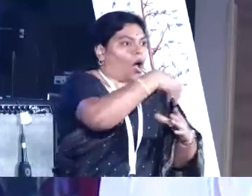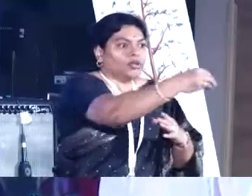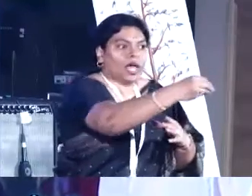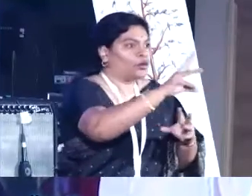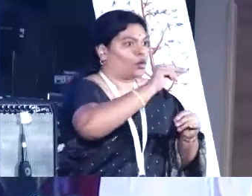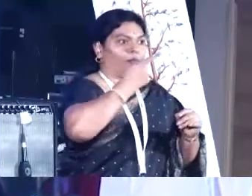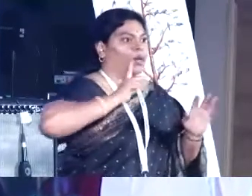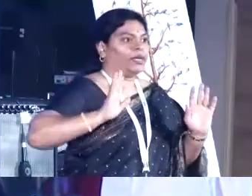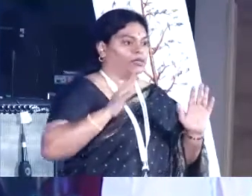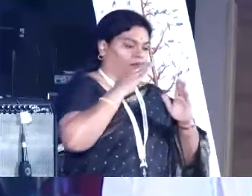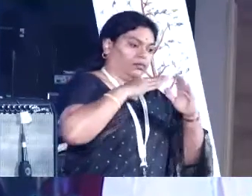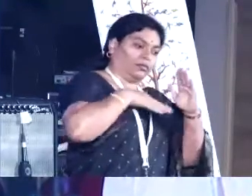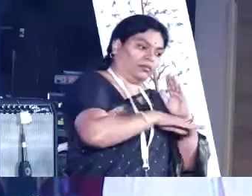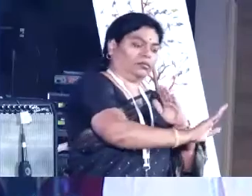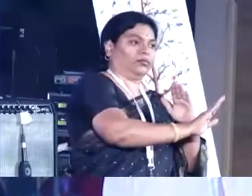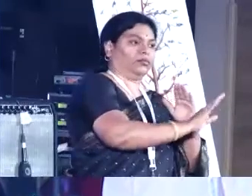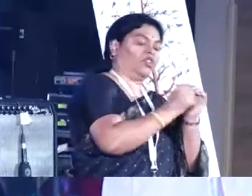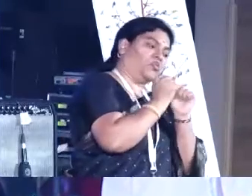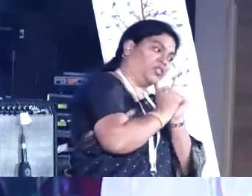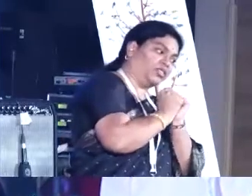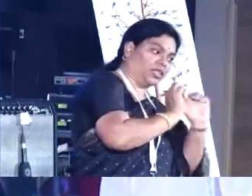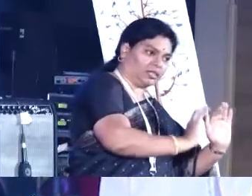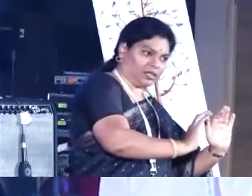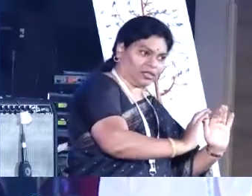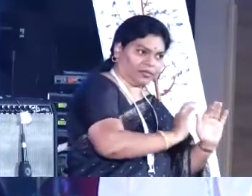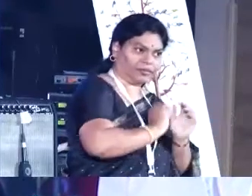पाते, यानी कि देख के भी अनदेखा कर देते हैं।